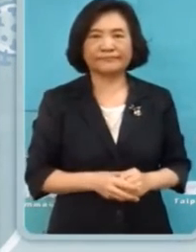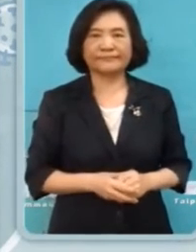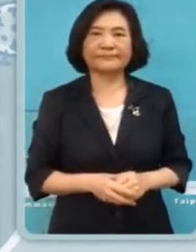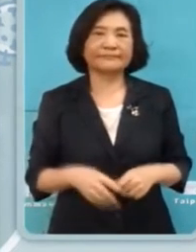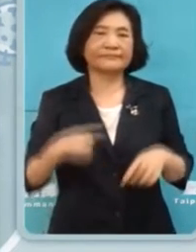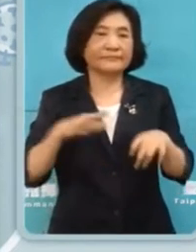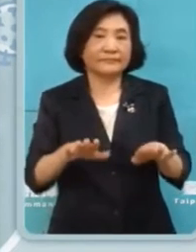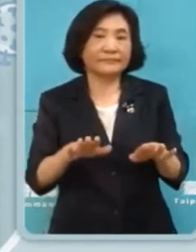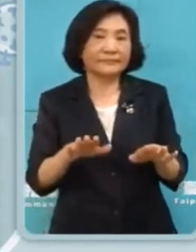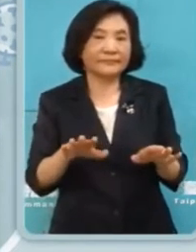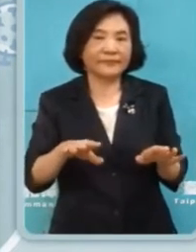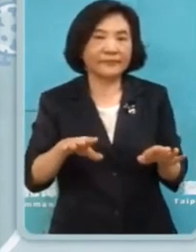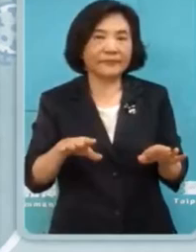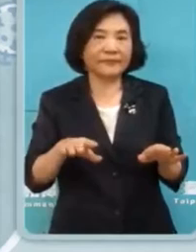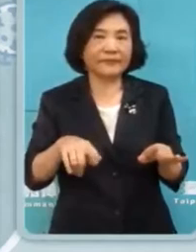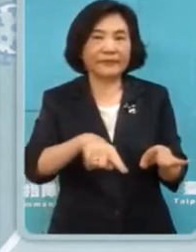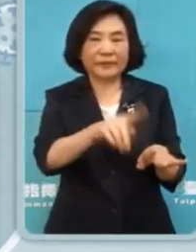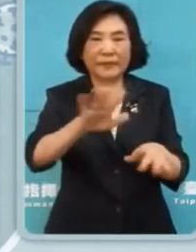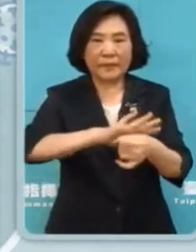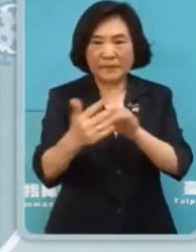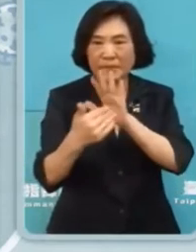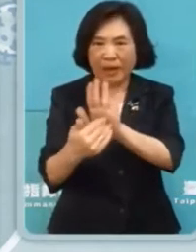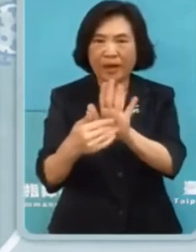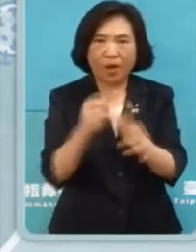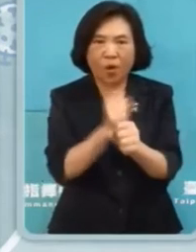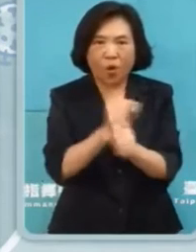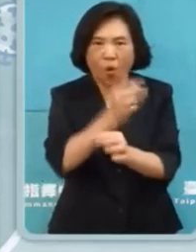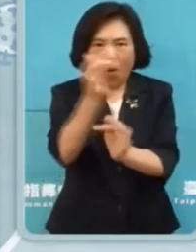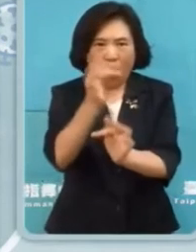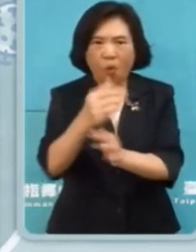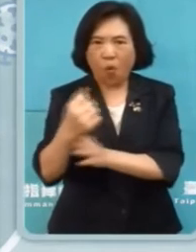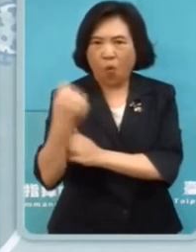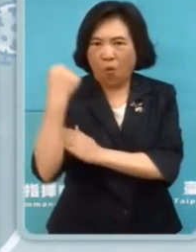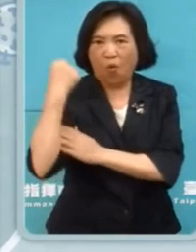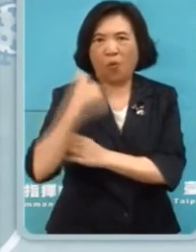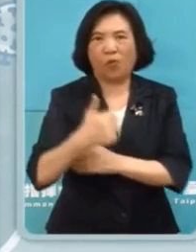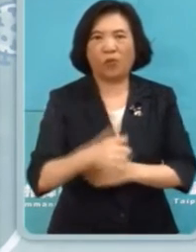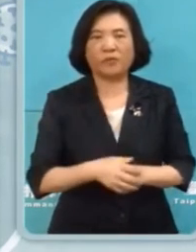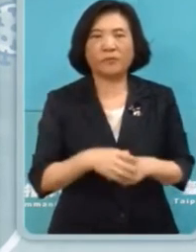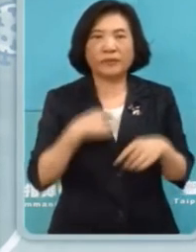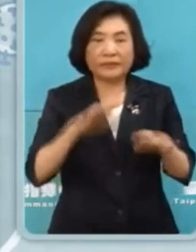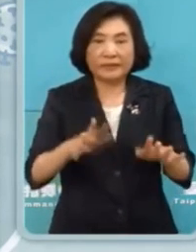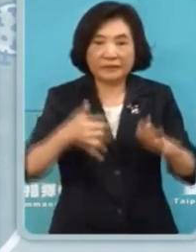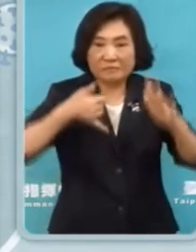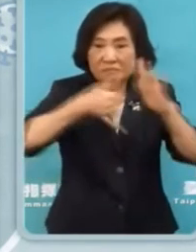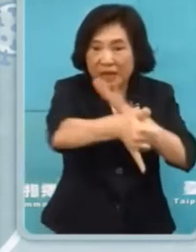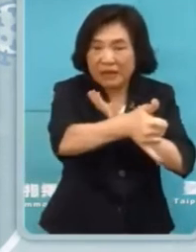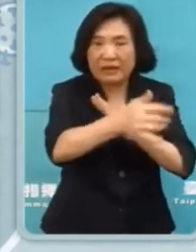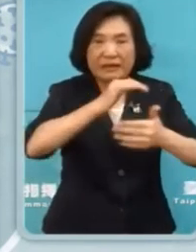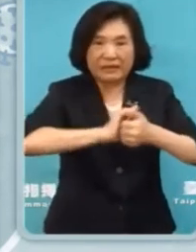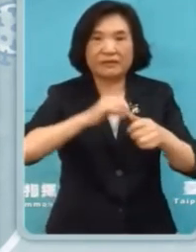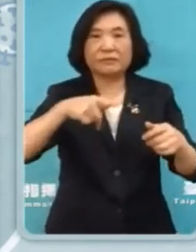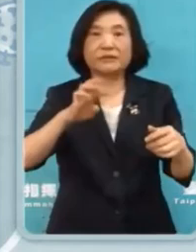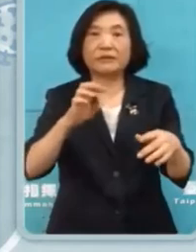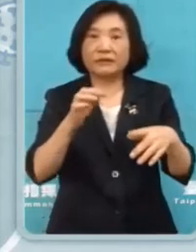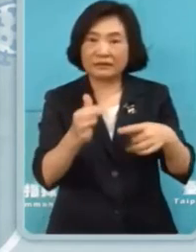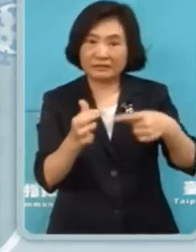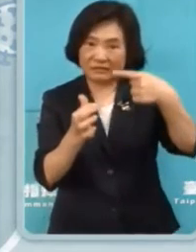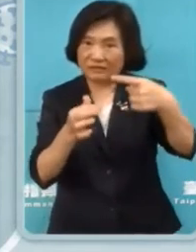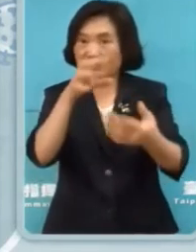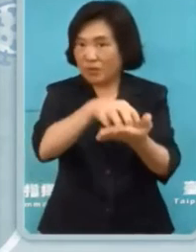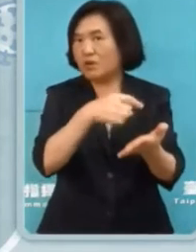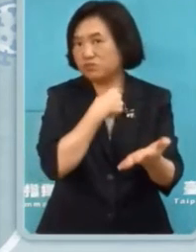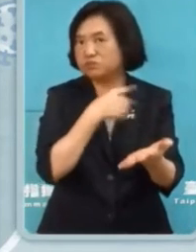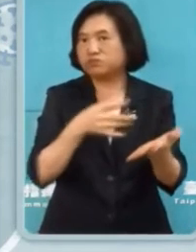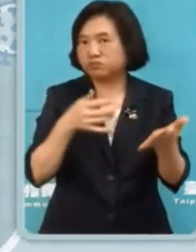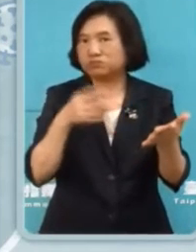因为这样所以他们的这种防疫的措施做得非常认真，现在要进场都要做 PCR 的都要 PCR 阴性